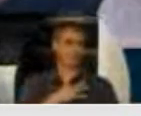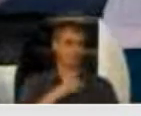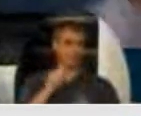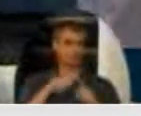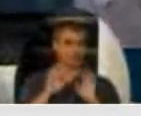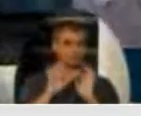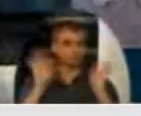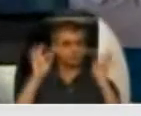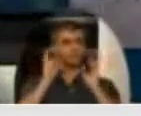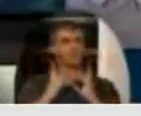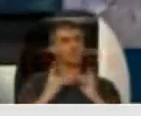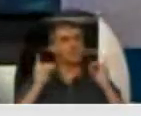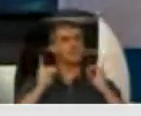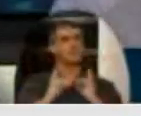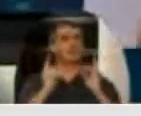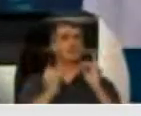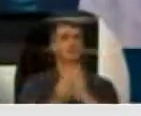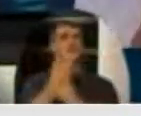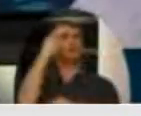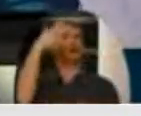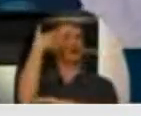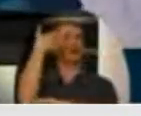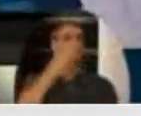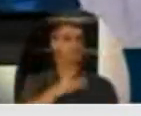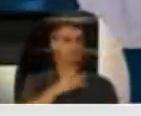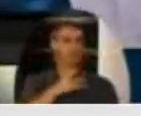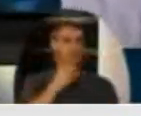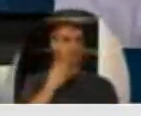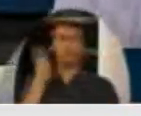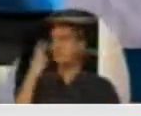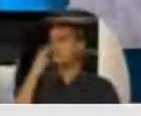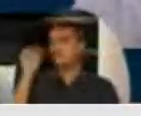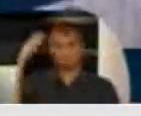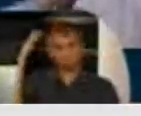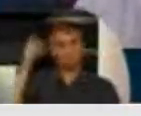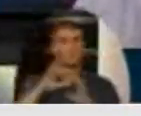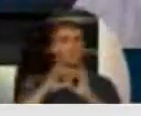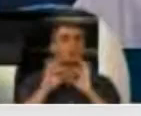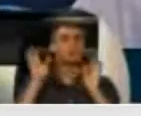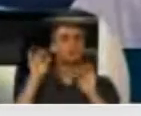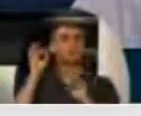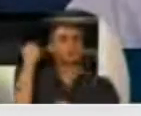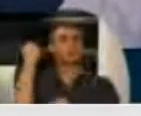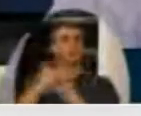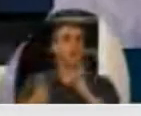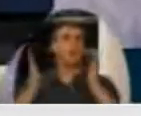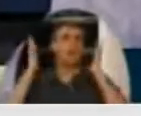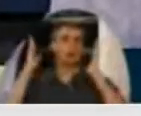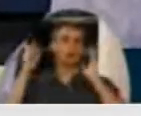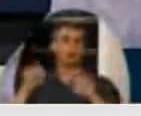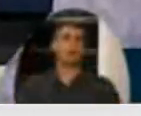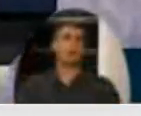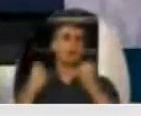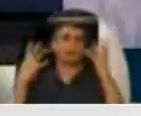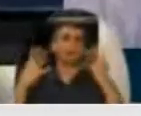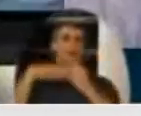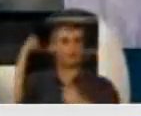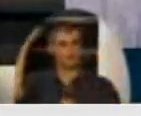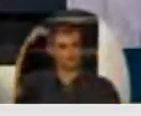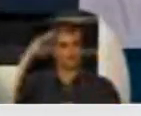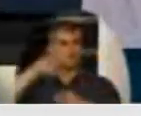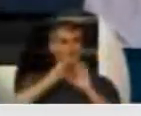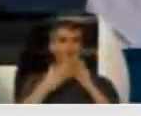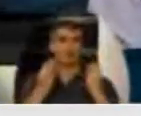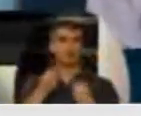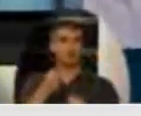הניצוץ שהדליק לנו את הדרך ל-48 למדינה, מבחינתם זה תחילתה של הנקבה, שהובילה להרס העם הפלסטיני ולכל